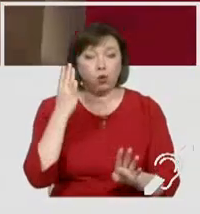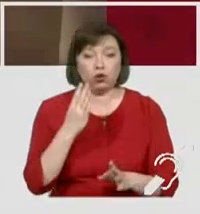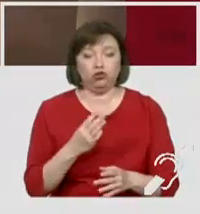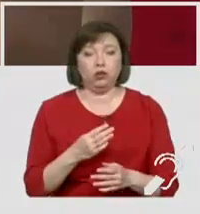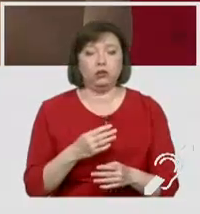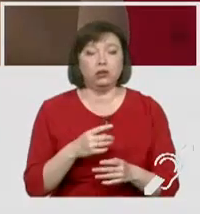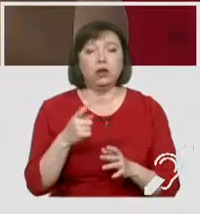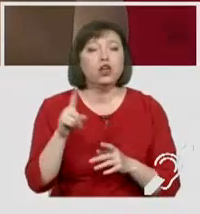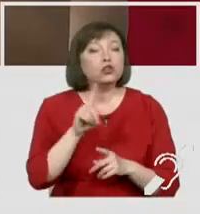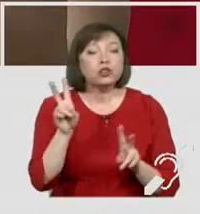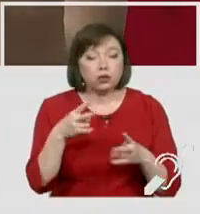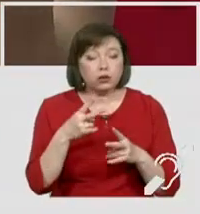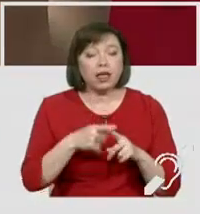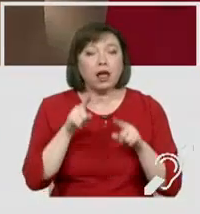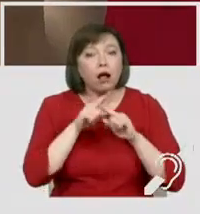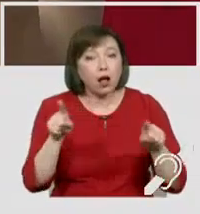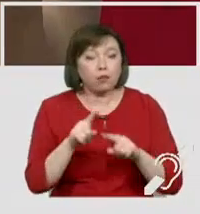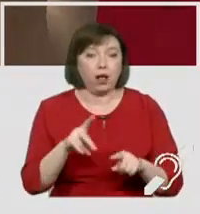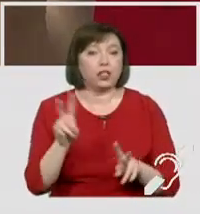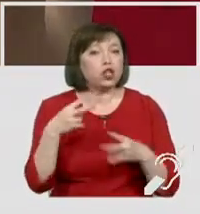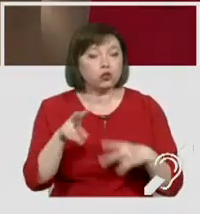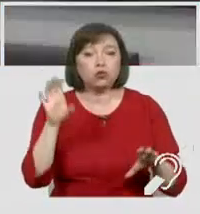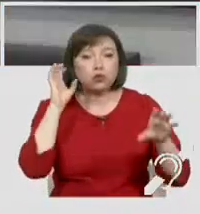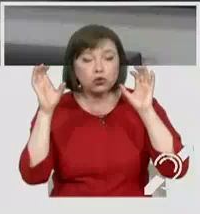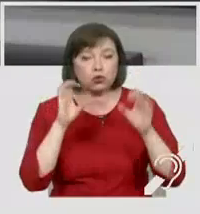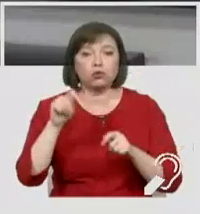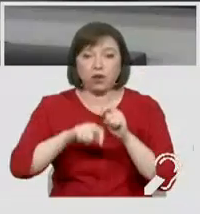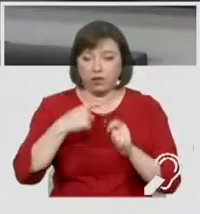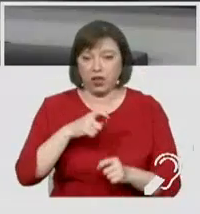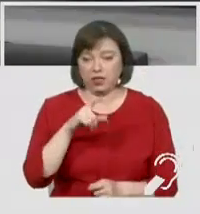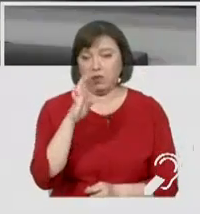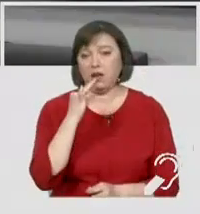campaniei nu te dus de val testează te la hi